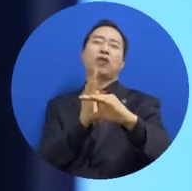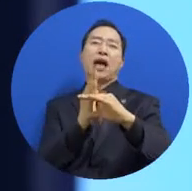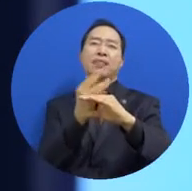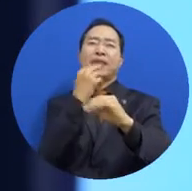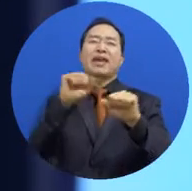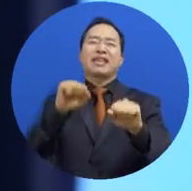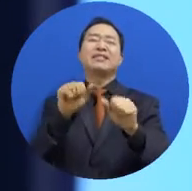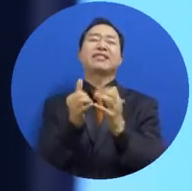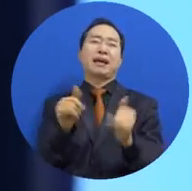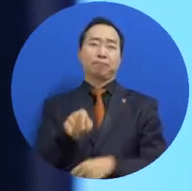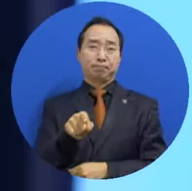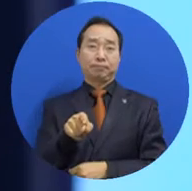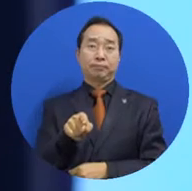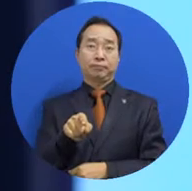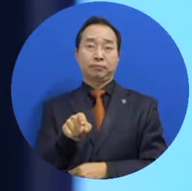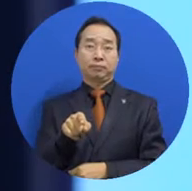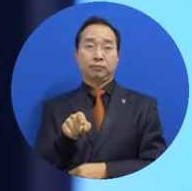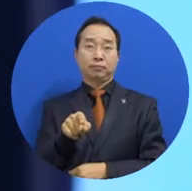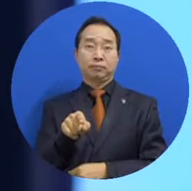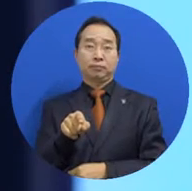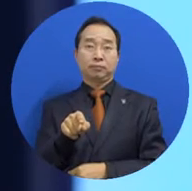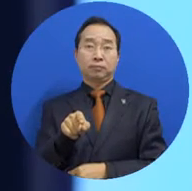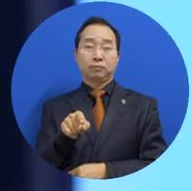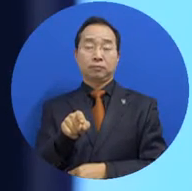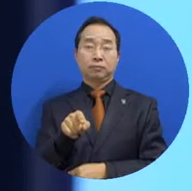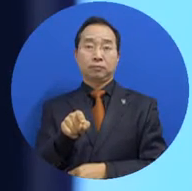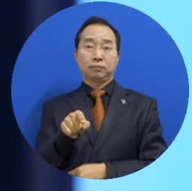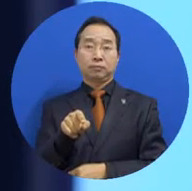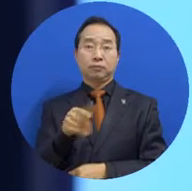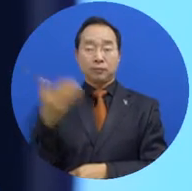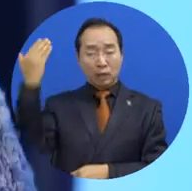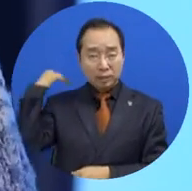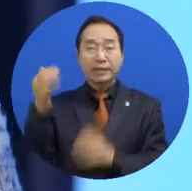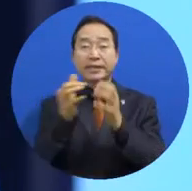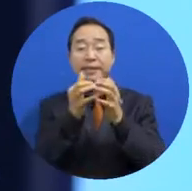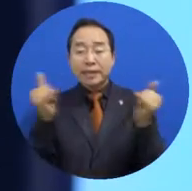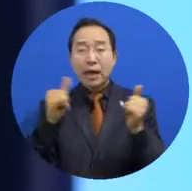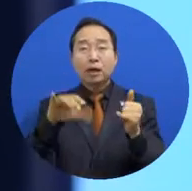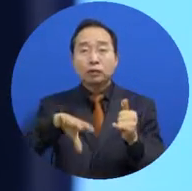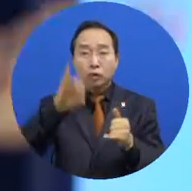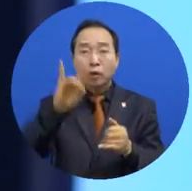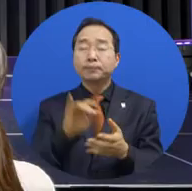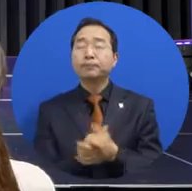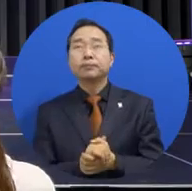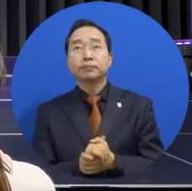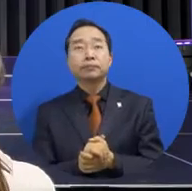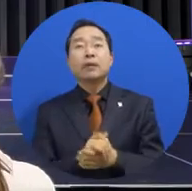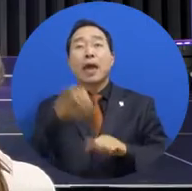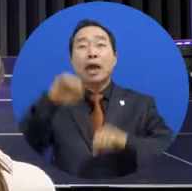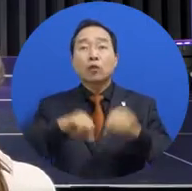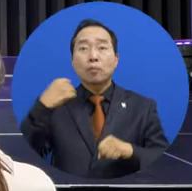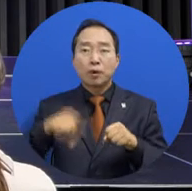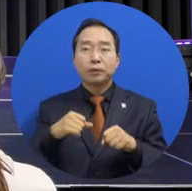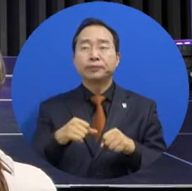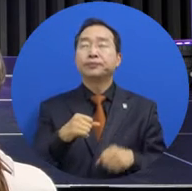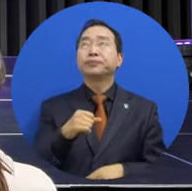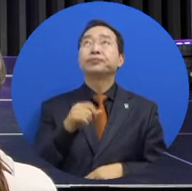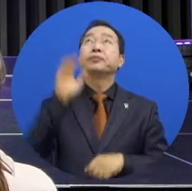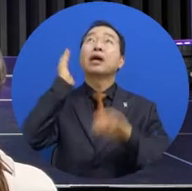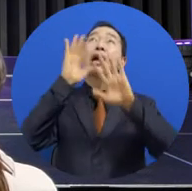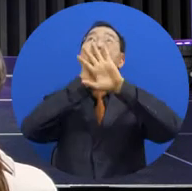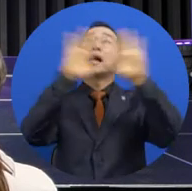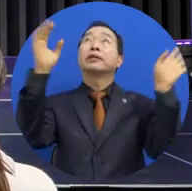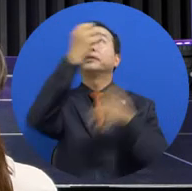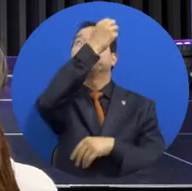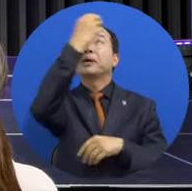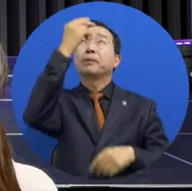땅 사이의 존재라는 거예요. 그러면 인간이 그때 직립한 다음에 뭘 하냐면 관천문 찰지리를 하는 거예요.